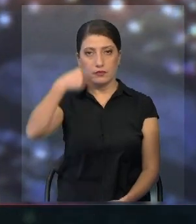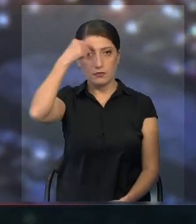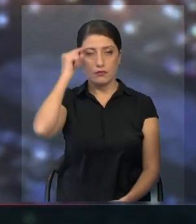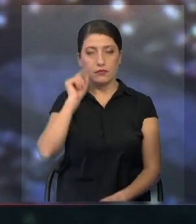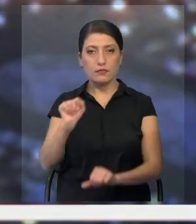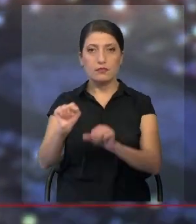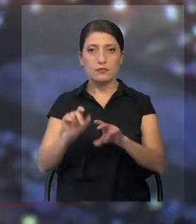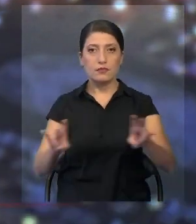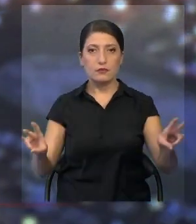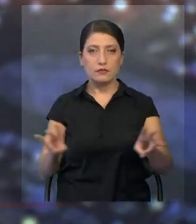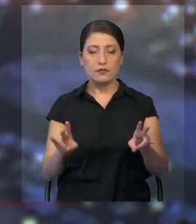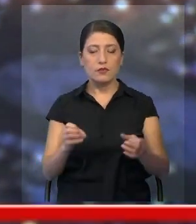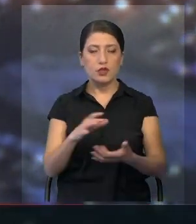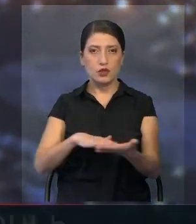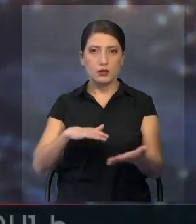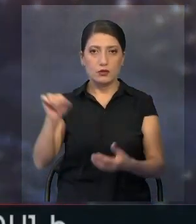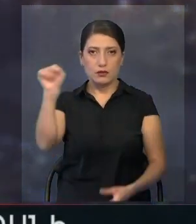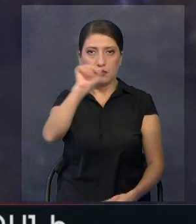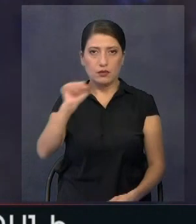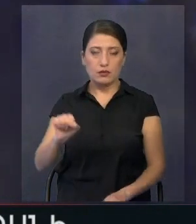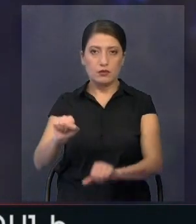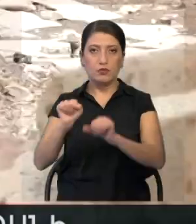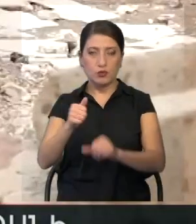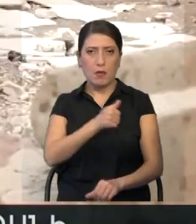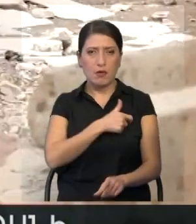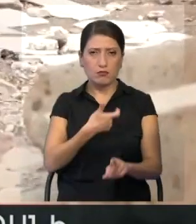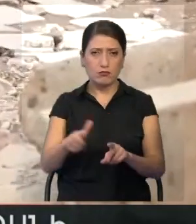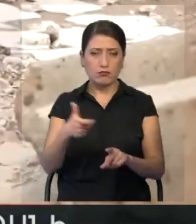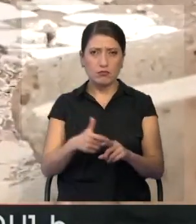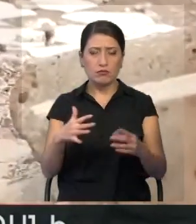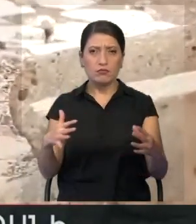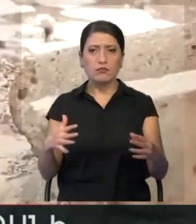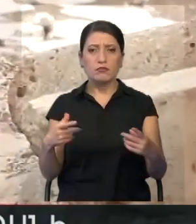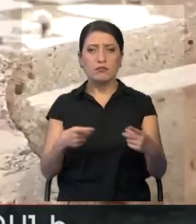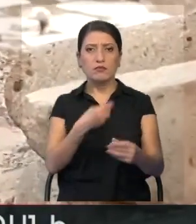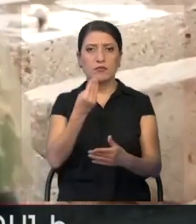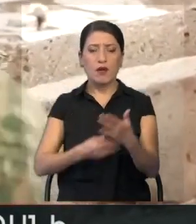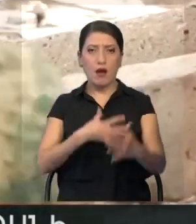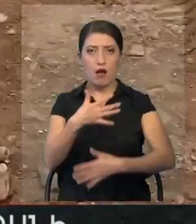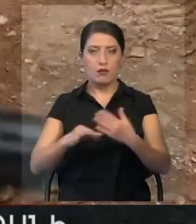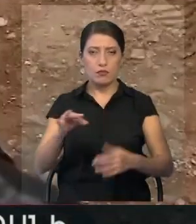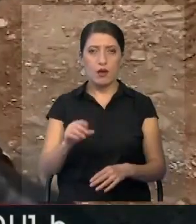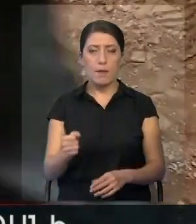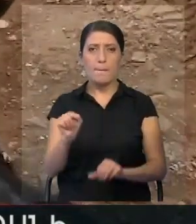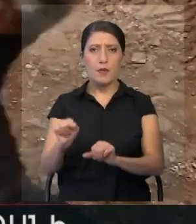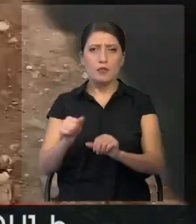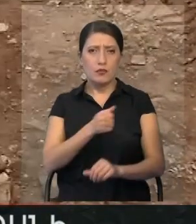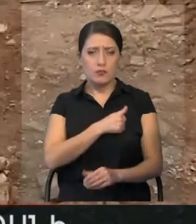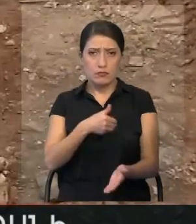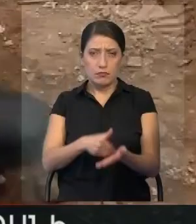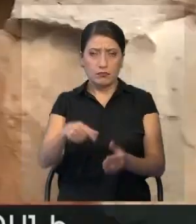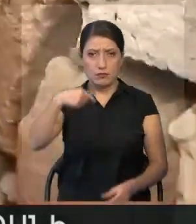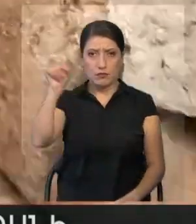Ադրբեջանի պաշտպանության նախարարությունը շարունակում է Արցախի պաշտպանության բանակին մեղադրել հրադադարի խախտման համար։ Պաշտպանության բանակահերքում է, թե Արցախյան